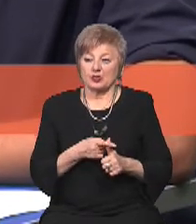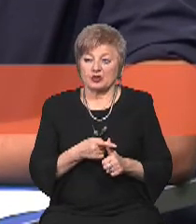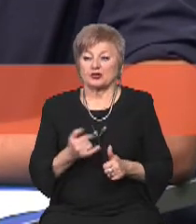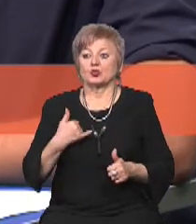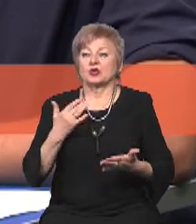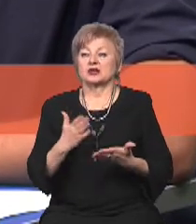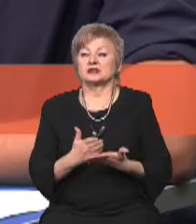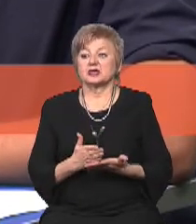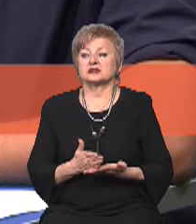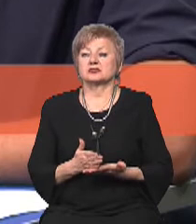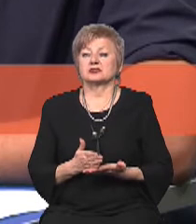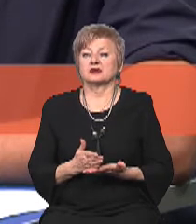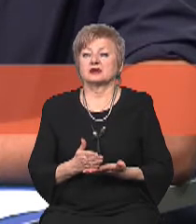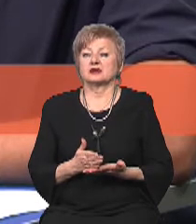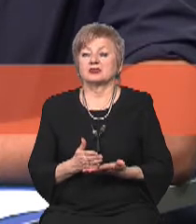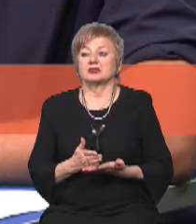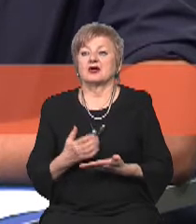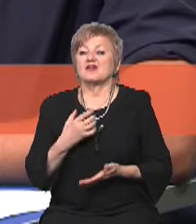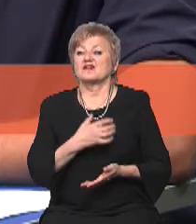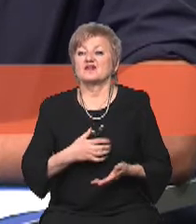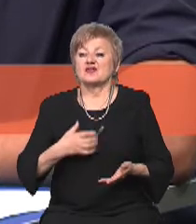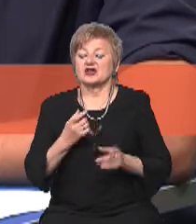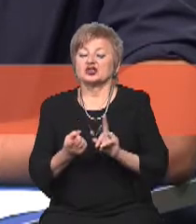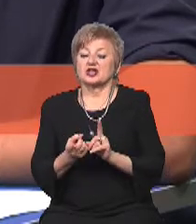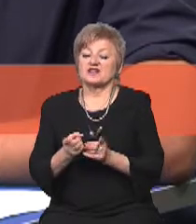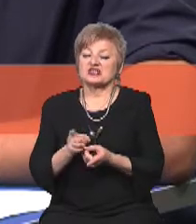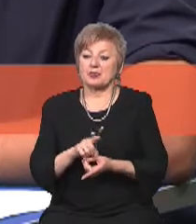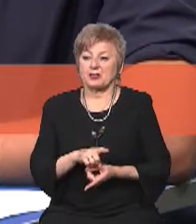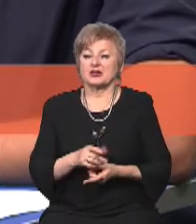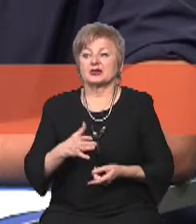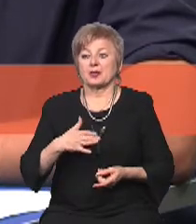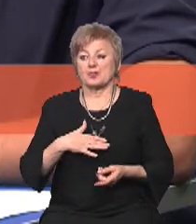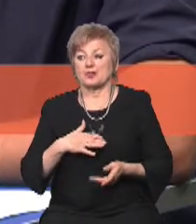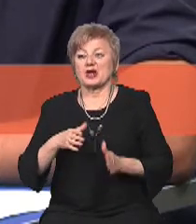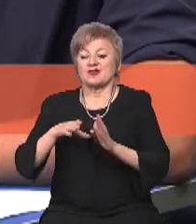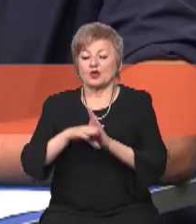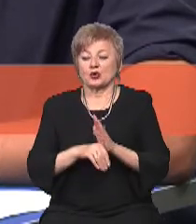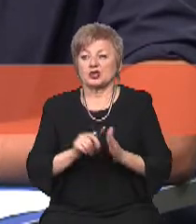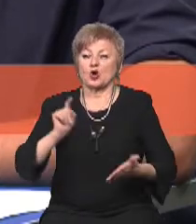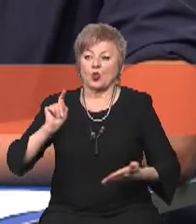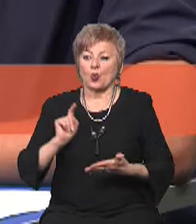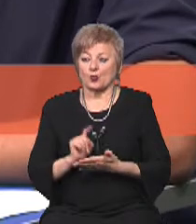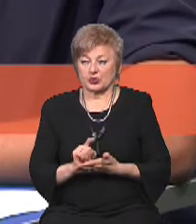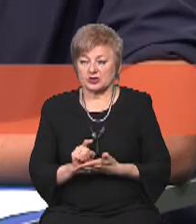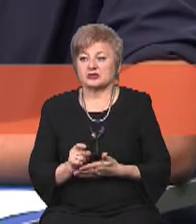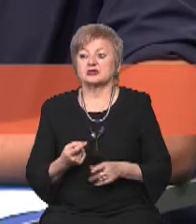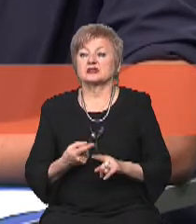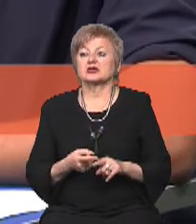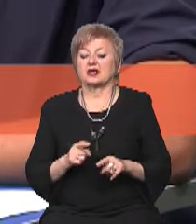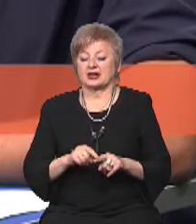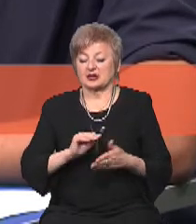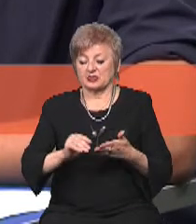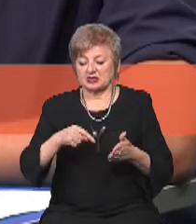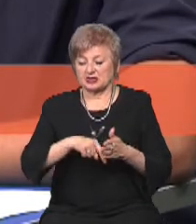є дві важливі зміни. Ми заклали обов'язково, і про це навіть є в самій